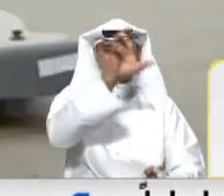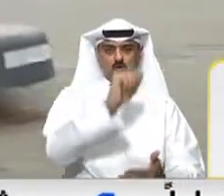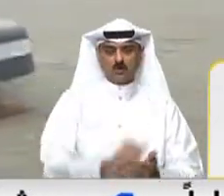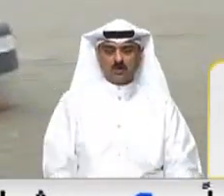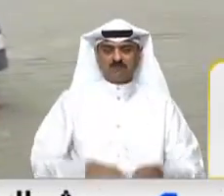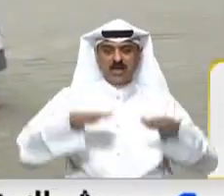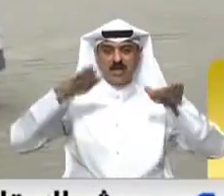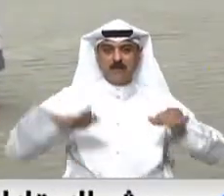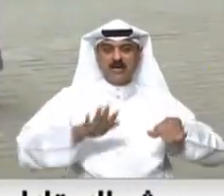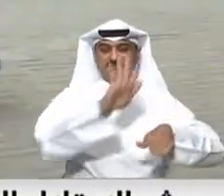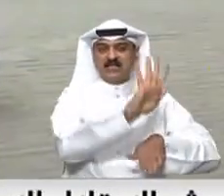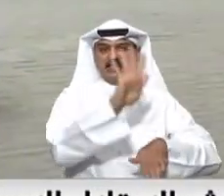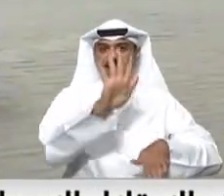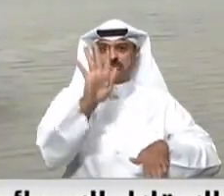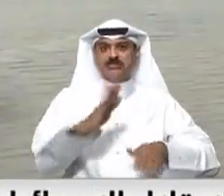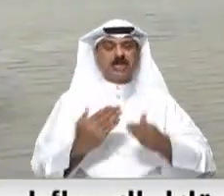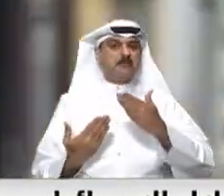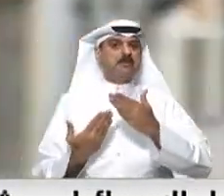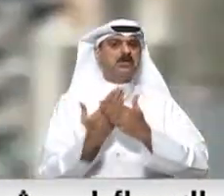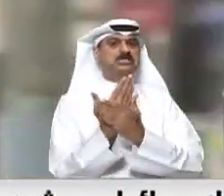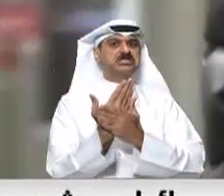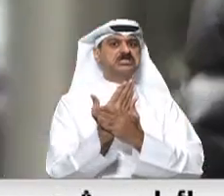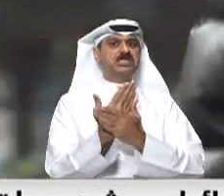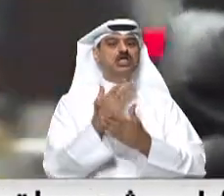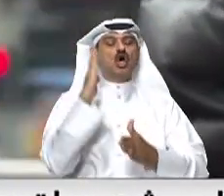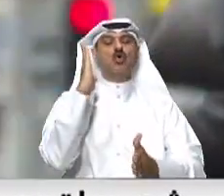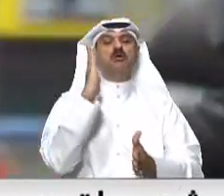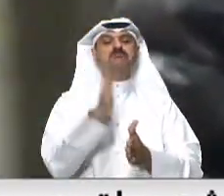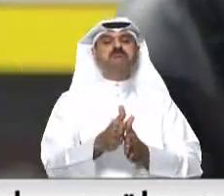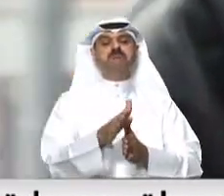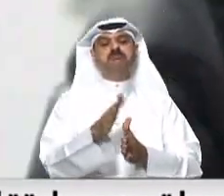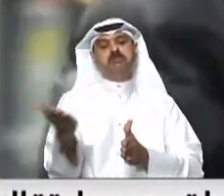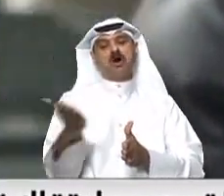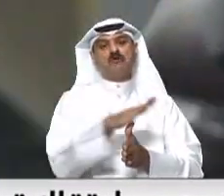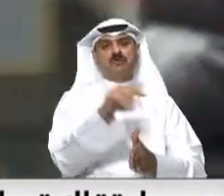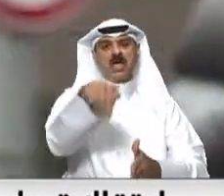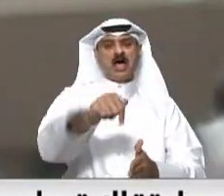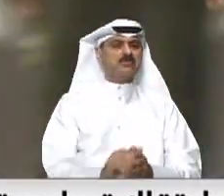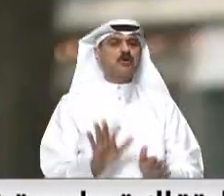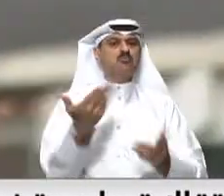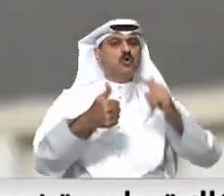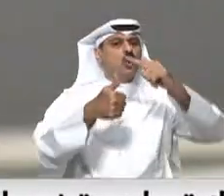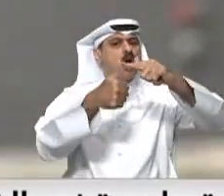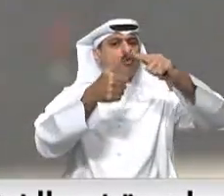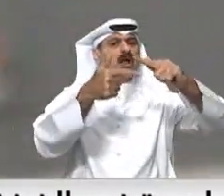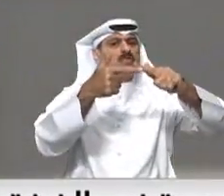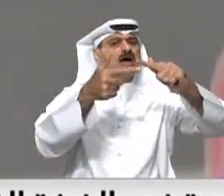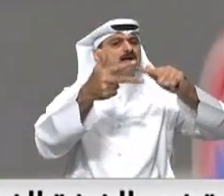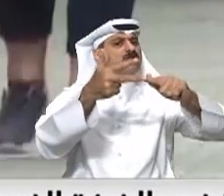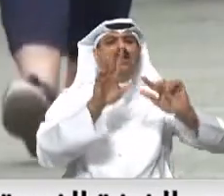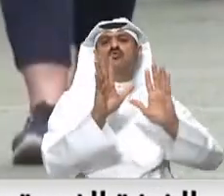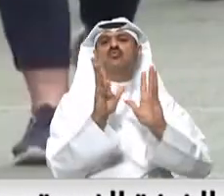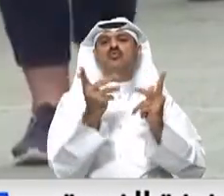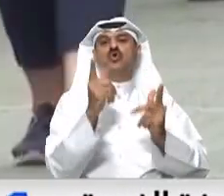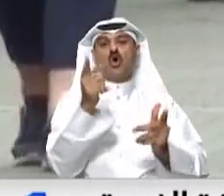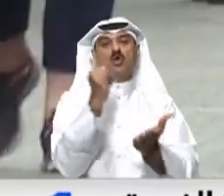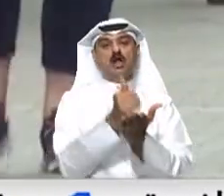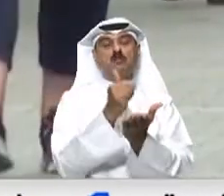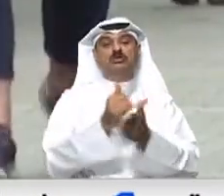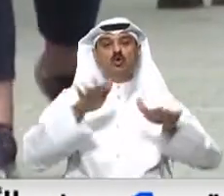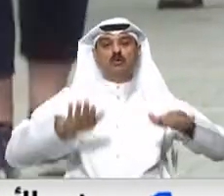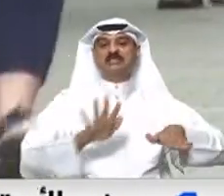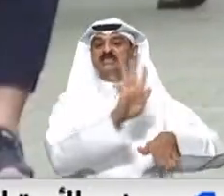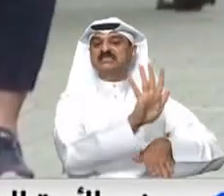الجديد ستكون له الكلمة الفصل في حسم توزيع مواقع القيادة في مؤسسات الاتحاد، وبالتحديد رئاسة